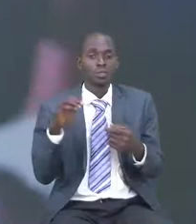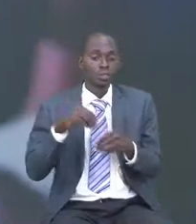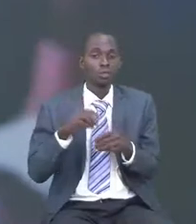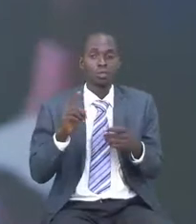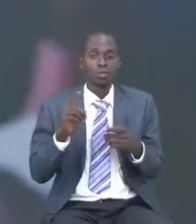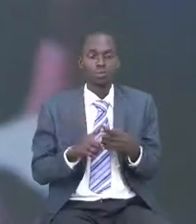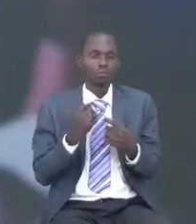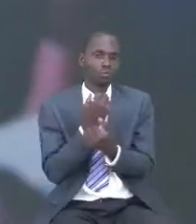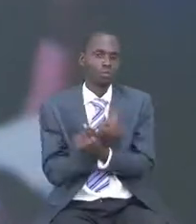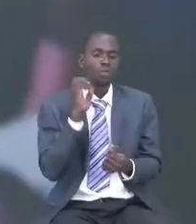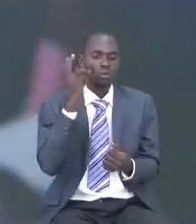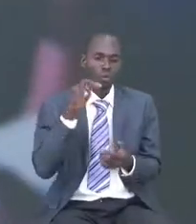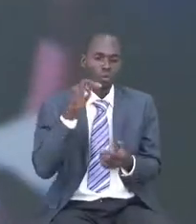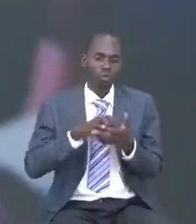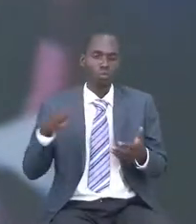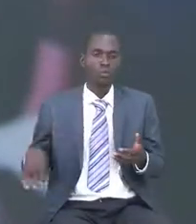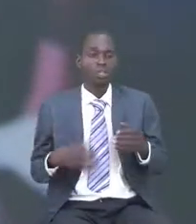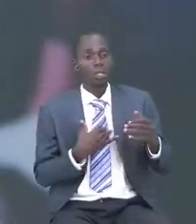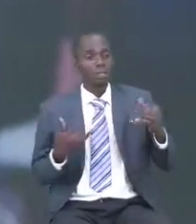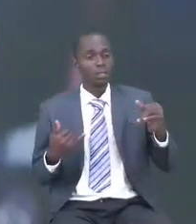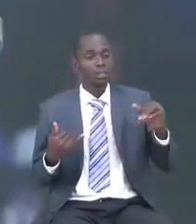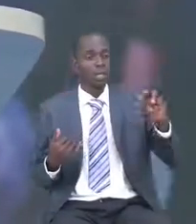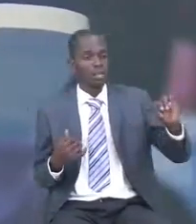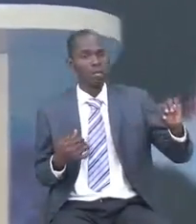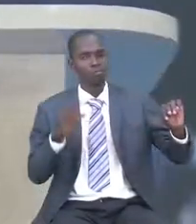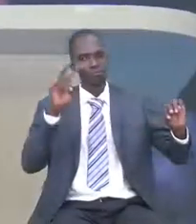il était maltraité.